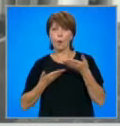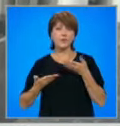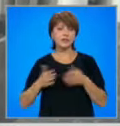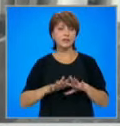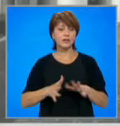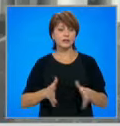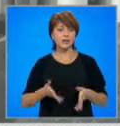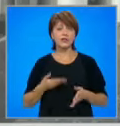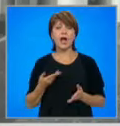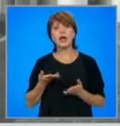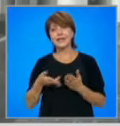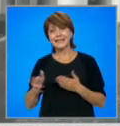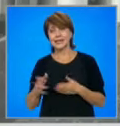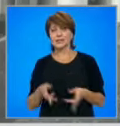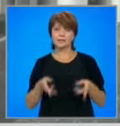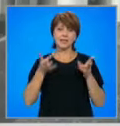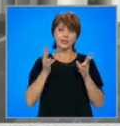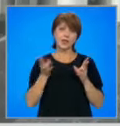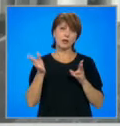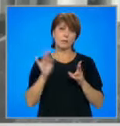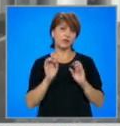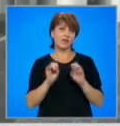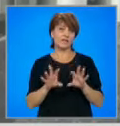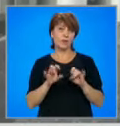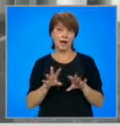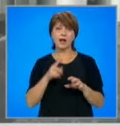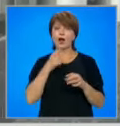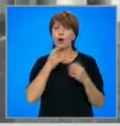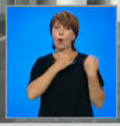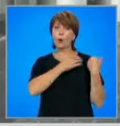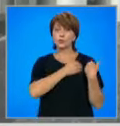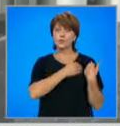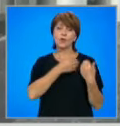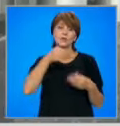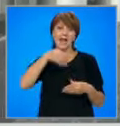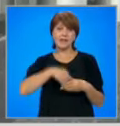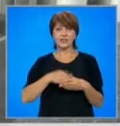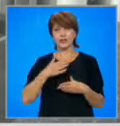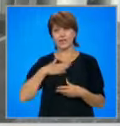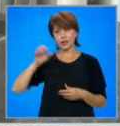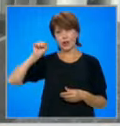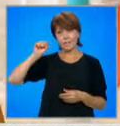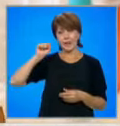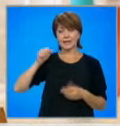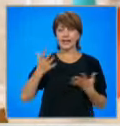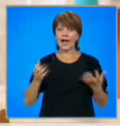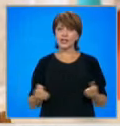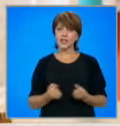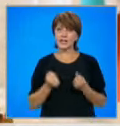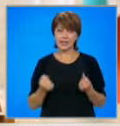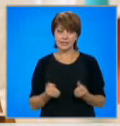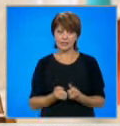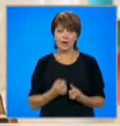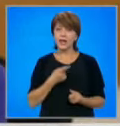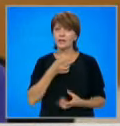ще излезем с решение, ще ви информираме. От тук нататък отговорността си е вече вътре в партията да вземем решение как да действаме нататък. Нинова